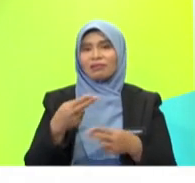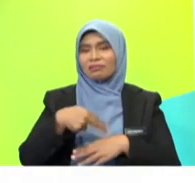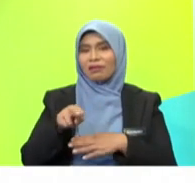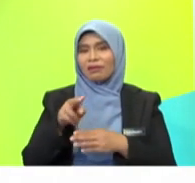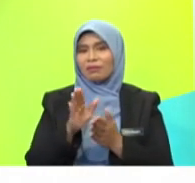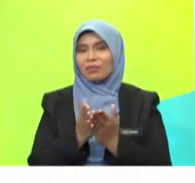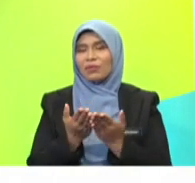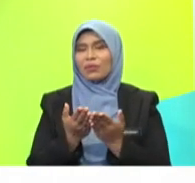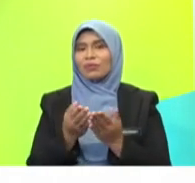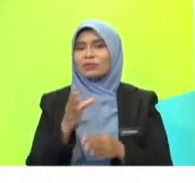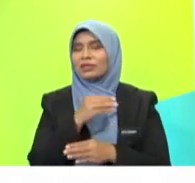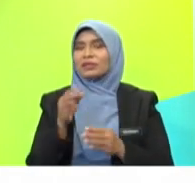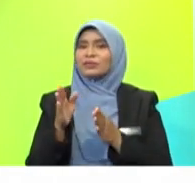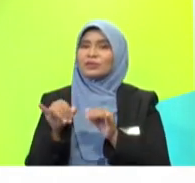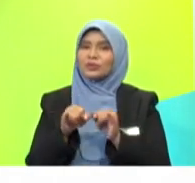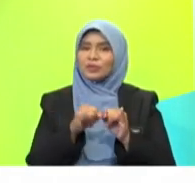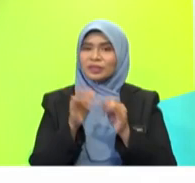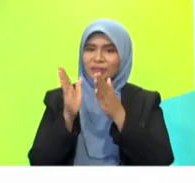menyusun buku